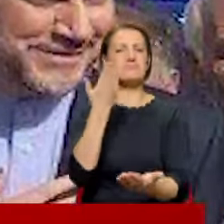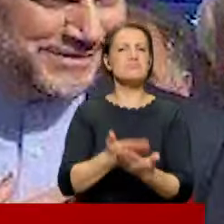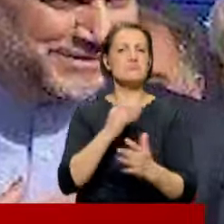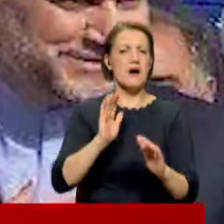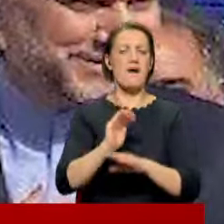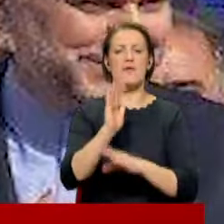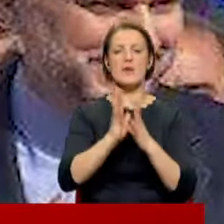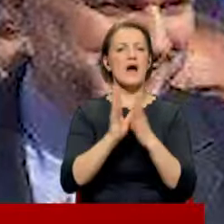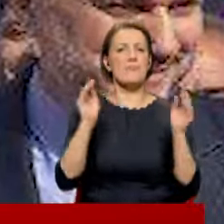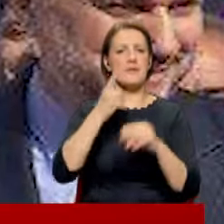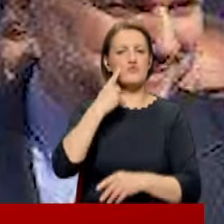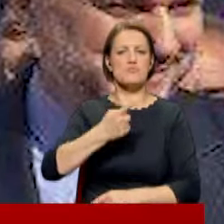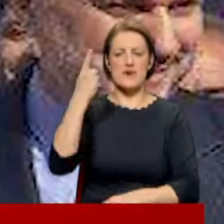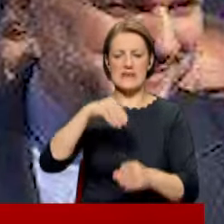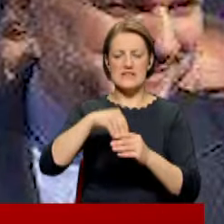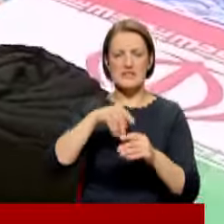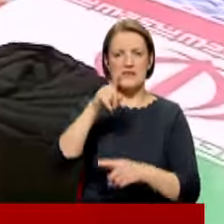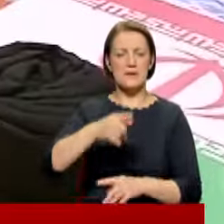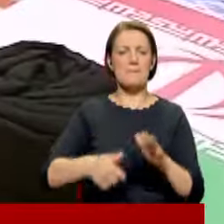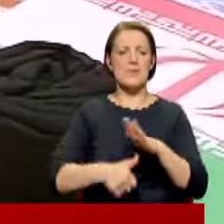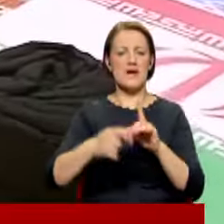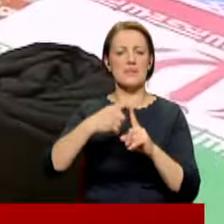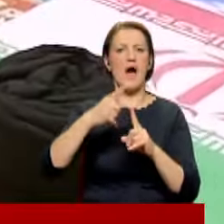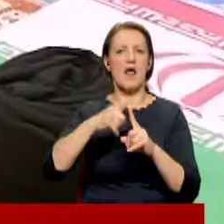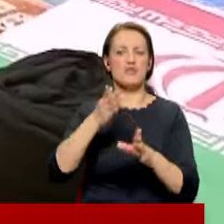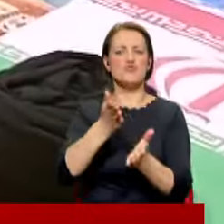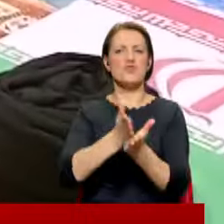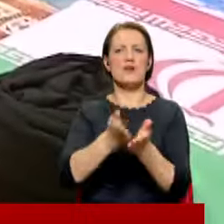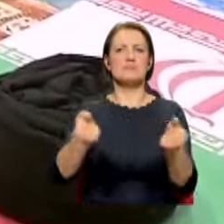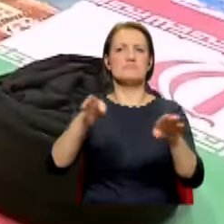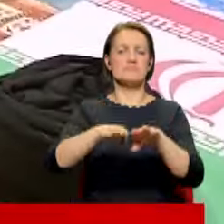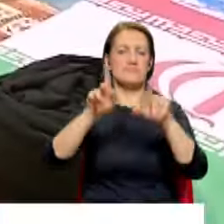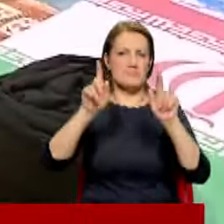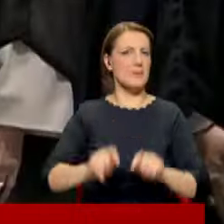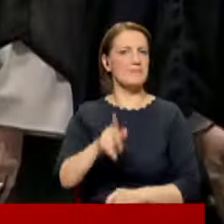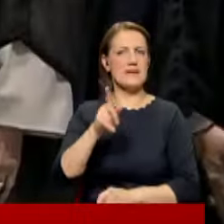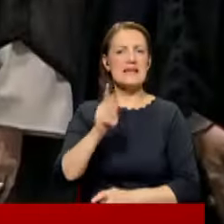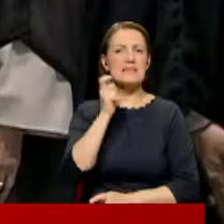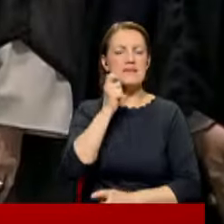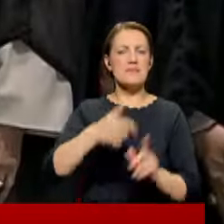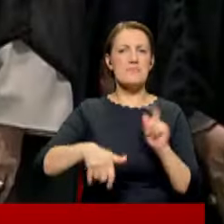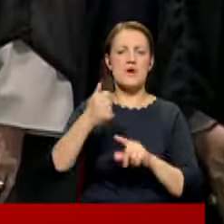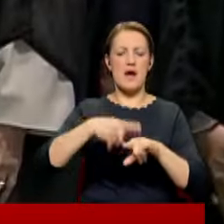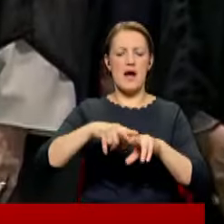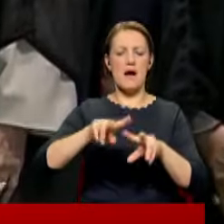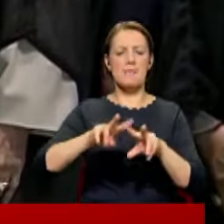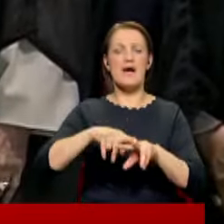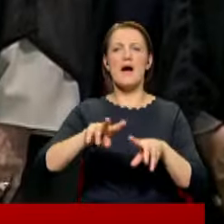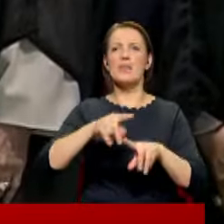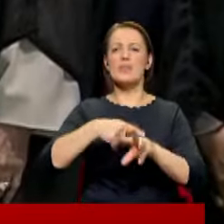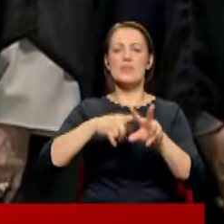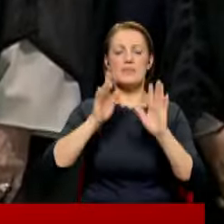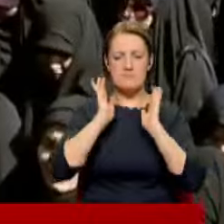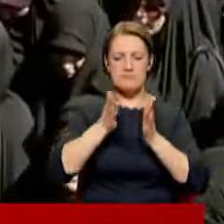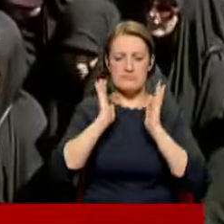kaybeden Cumhurbaşkanı reisi için bu kez başkent Tahran'da cenaze töreni düzenledi. Tören dini lider Hamenei'nin kıldırdığı cenaze